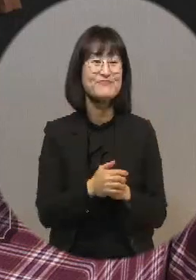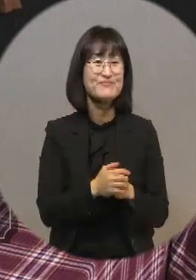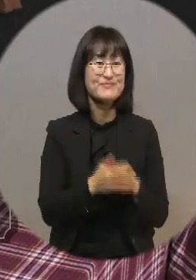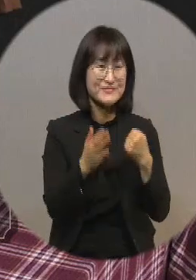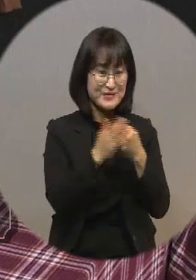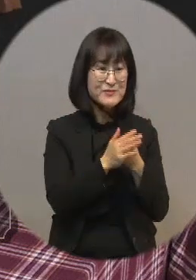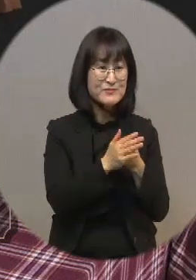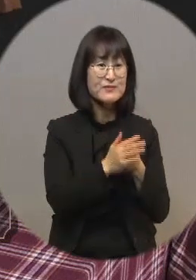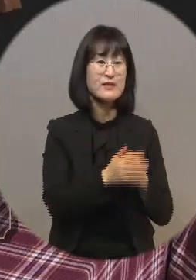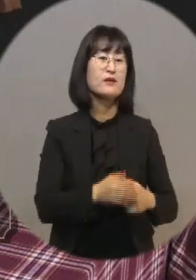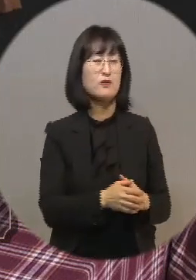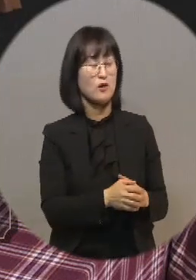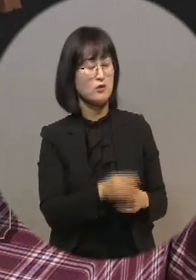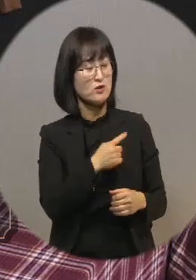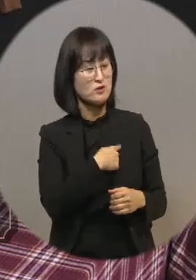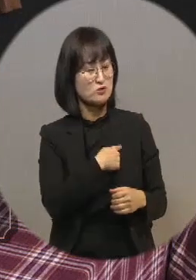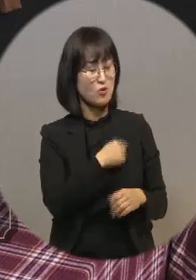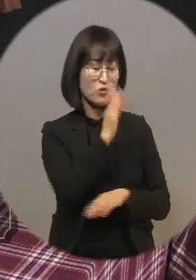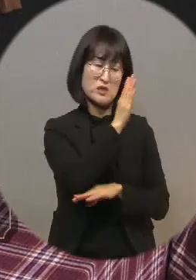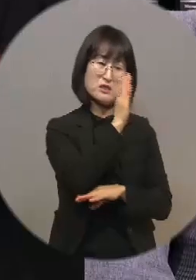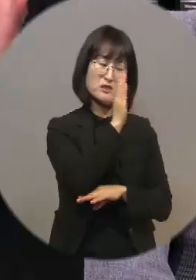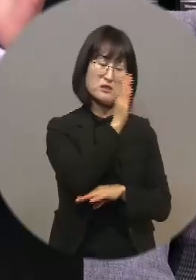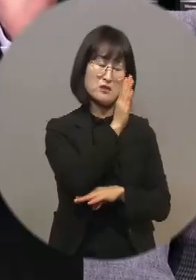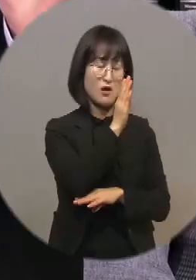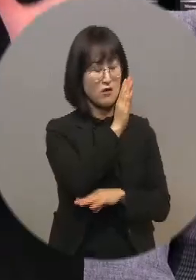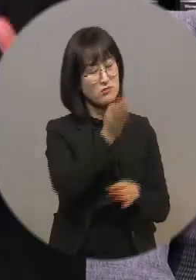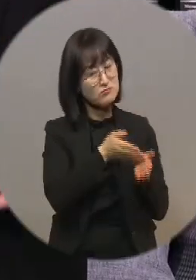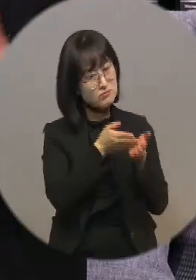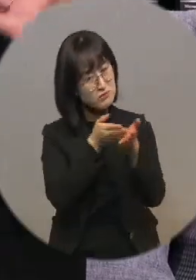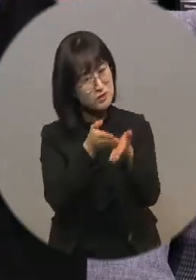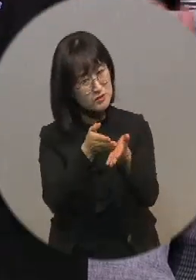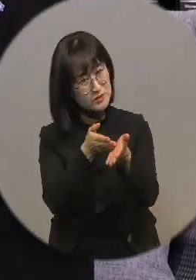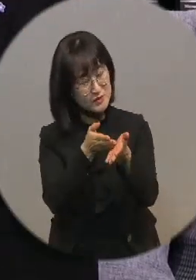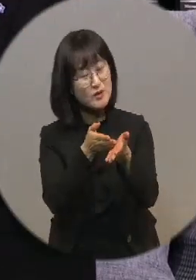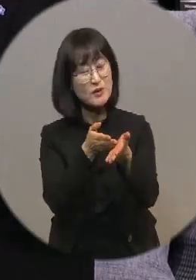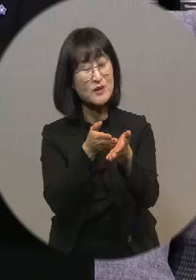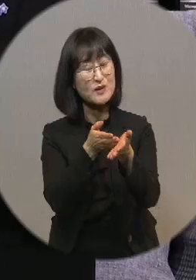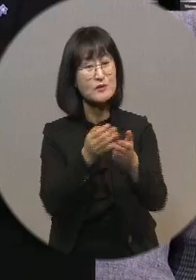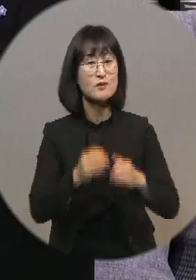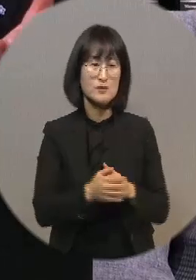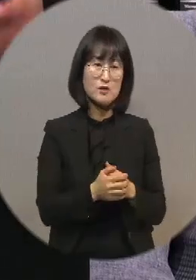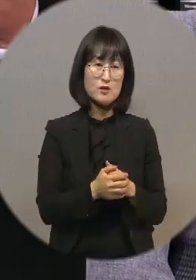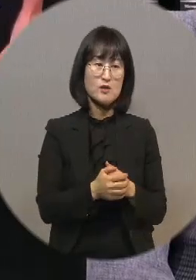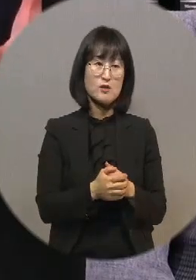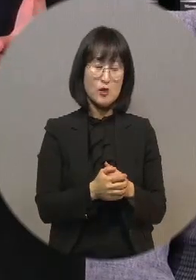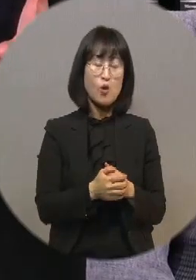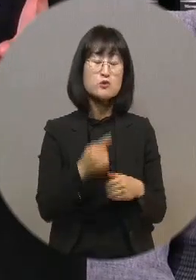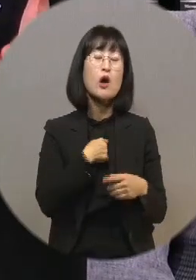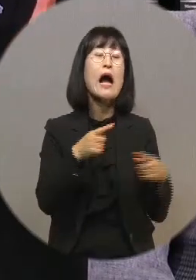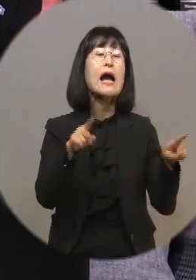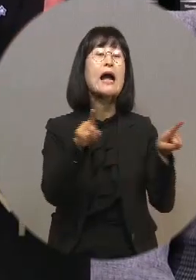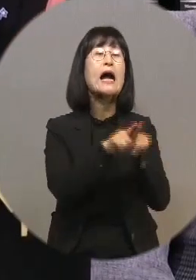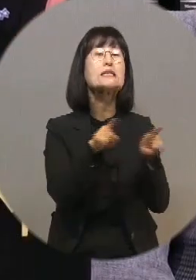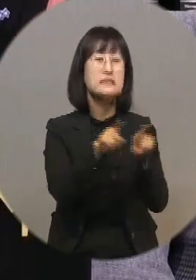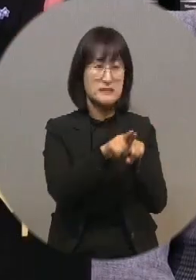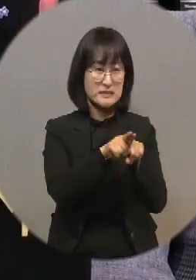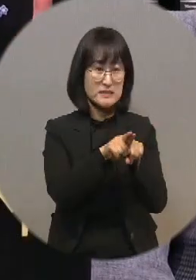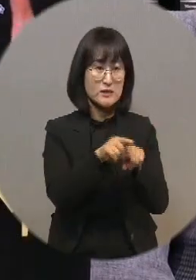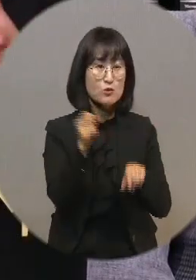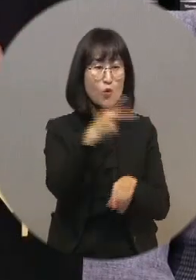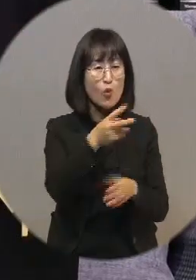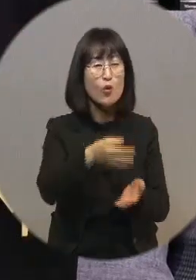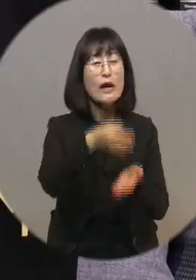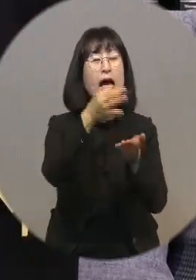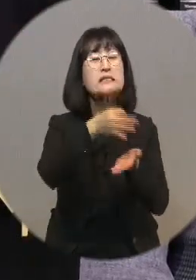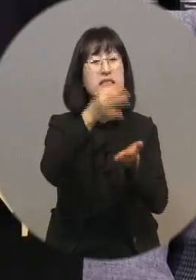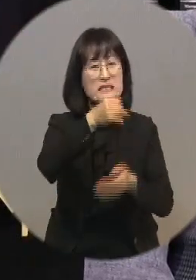붙들고 하기가 제가 제안하는데 본인이 지금 하는 일반 그런 만화도 좋지만 조금 더 가치 있는 걸 하고 싶다라는